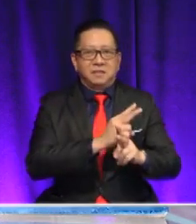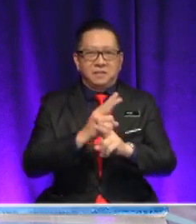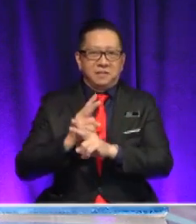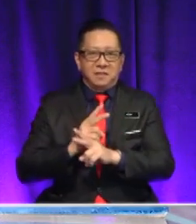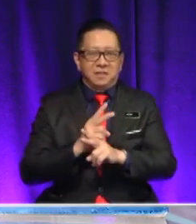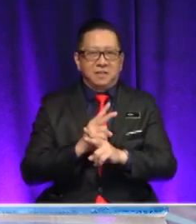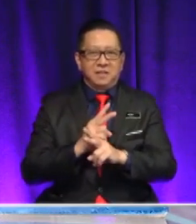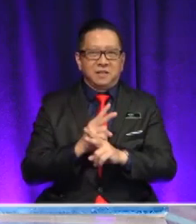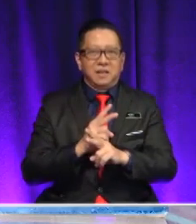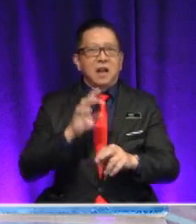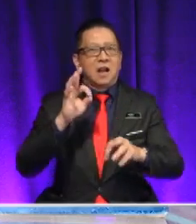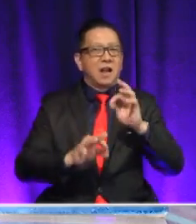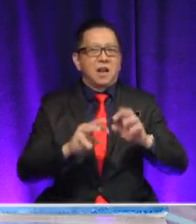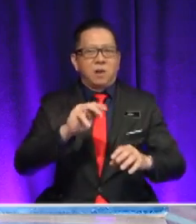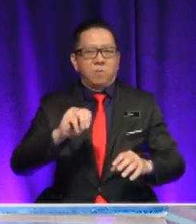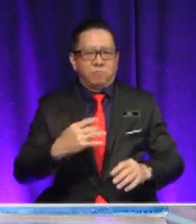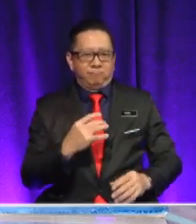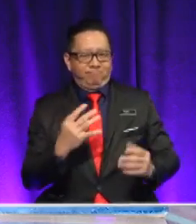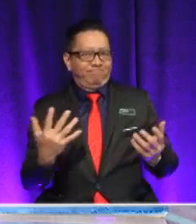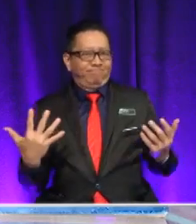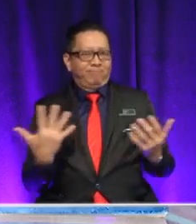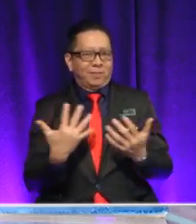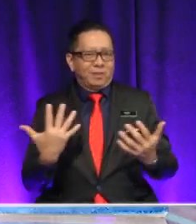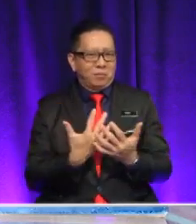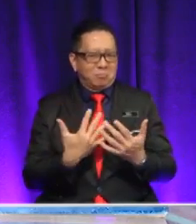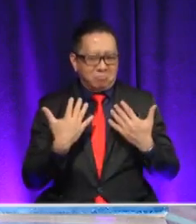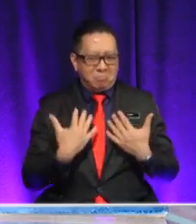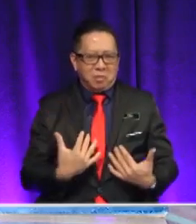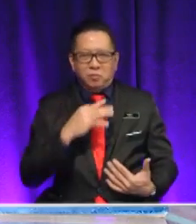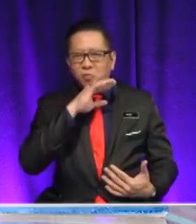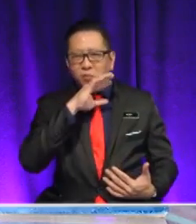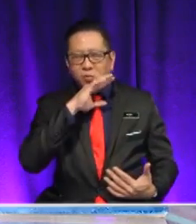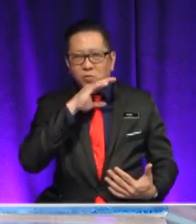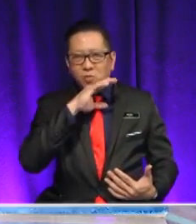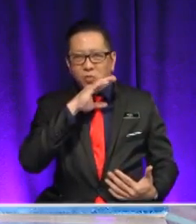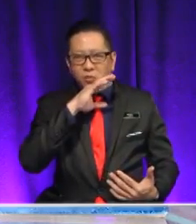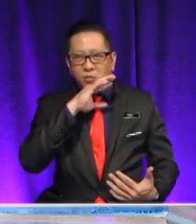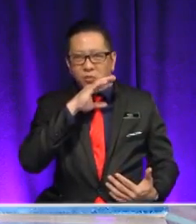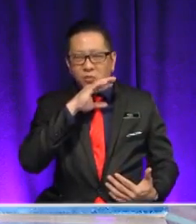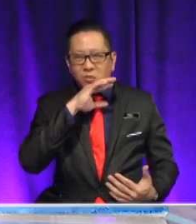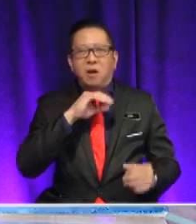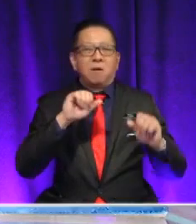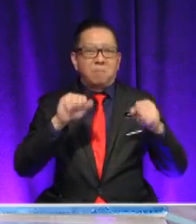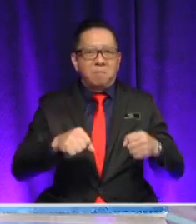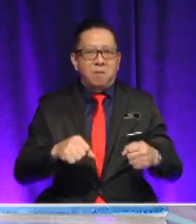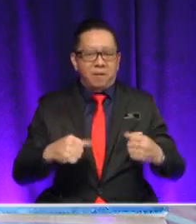murid rasa nanti kutu lah mamanya baju sekolah kan putih Nanti foto